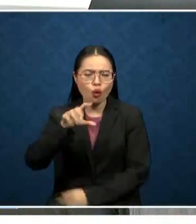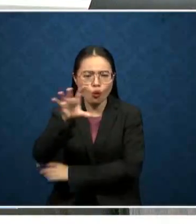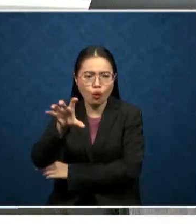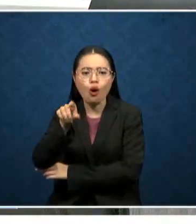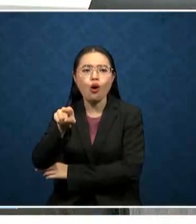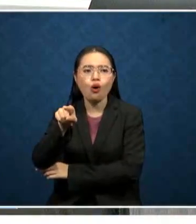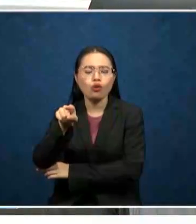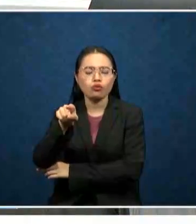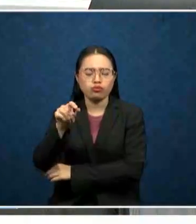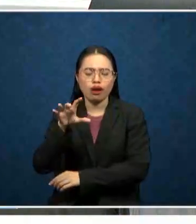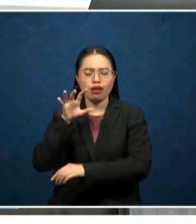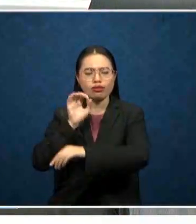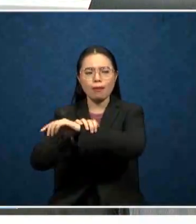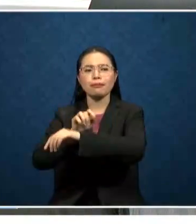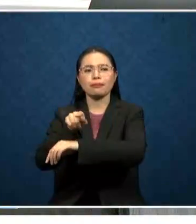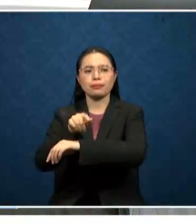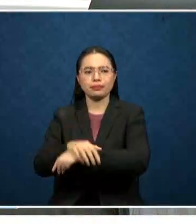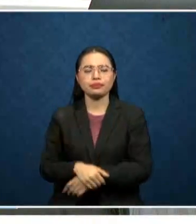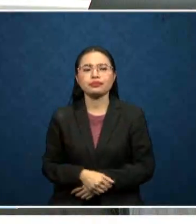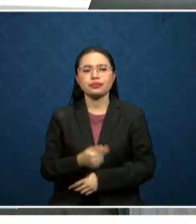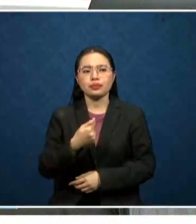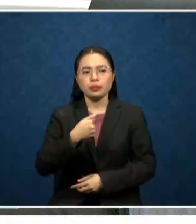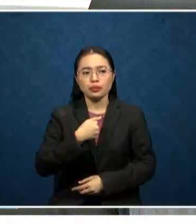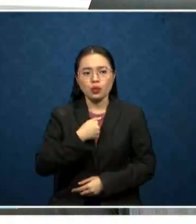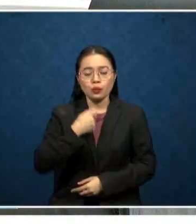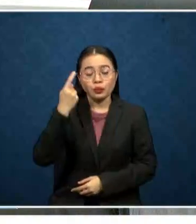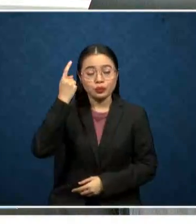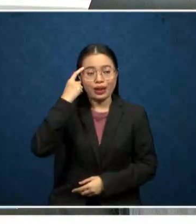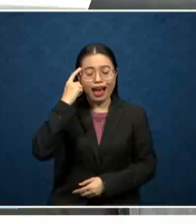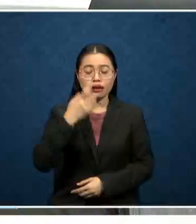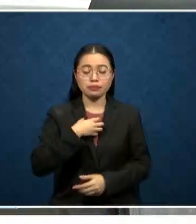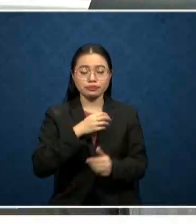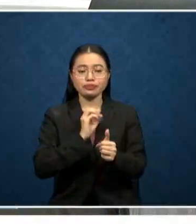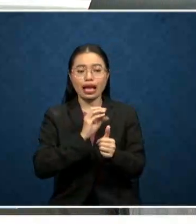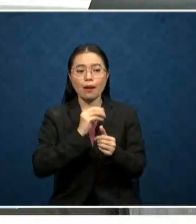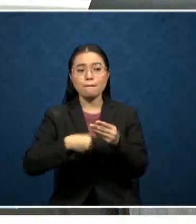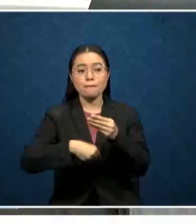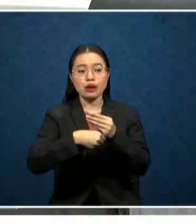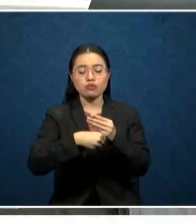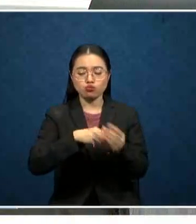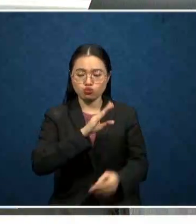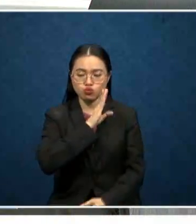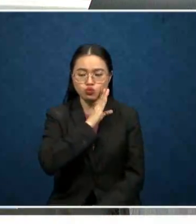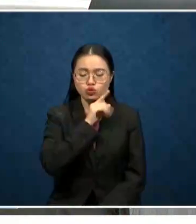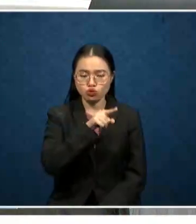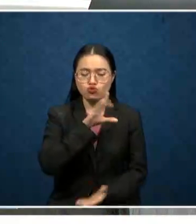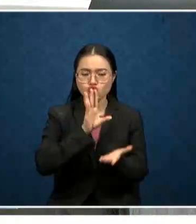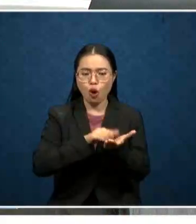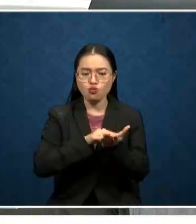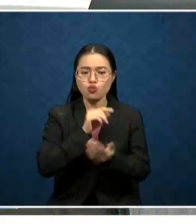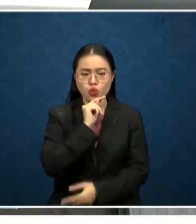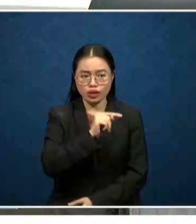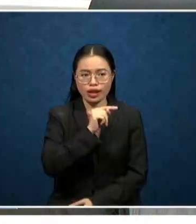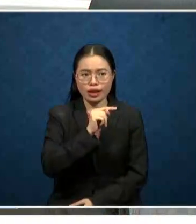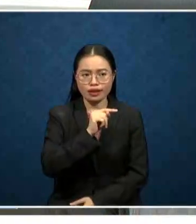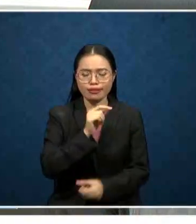นในประเด็นตรงนี้ผมก็มีความเห็นเพิ่มเติมที่อยากสอบถามถ้าว่าท่านสามารถจะให้ข้อมูลเพิ่มเติมได้นะอา